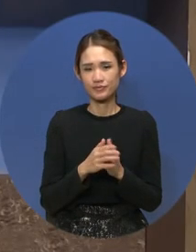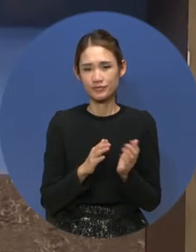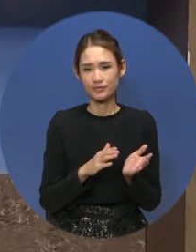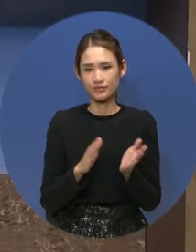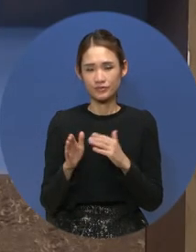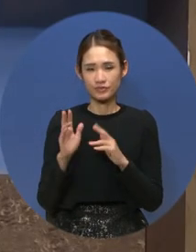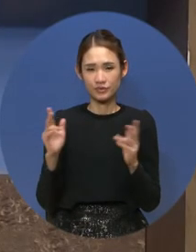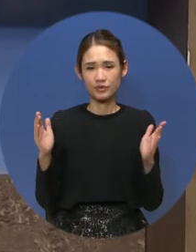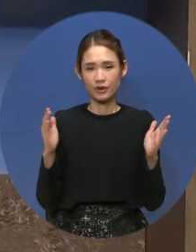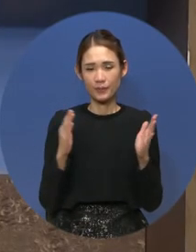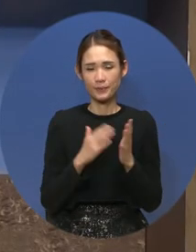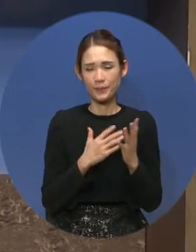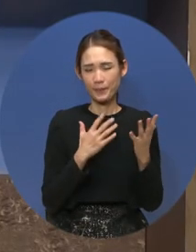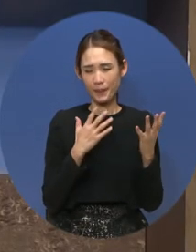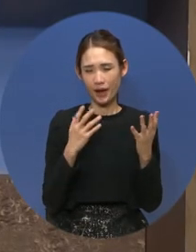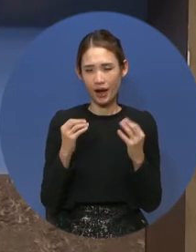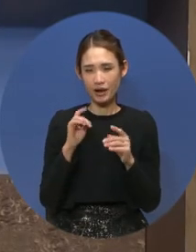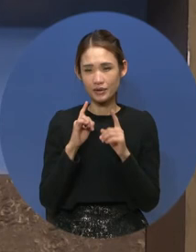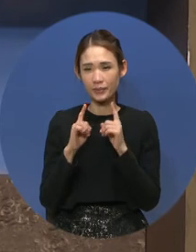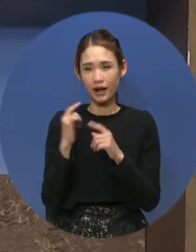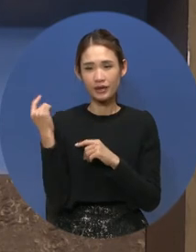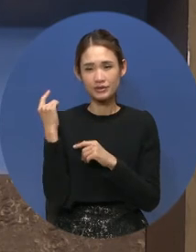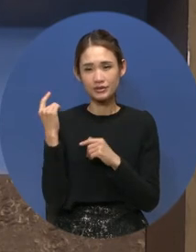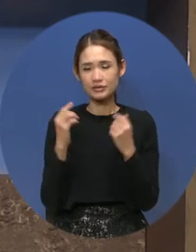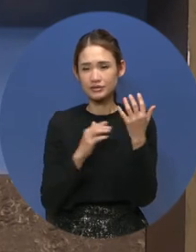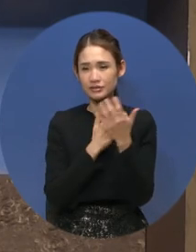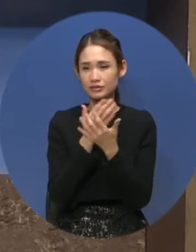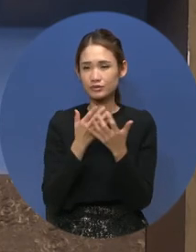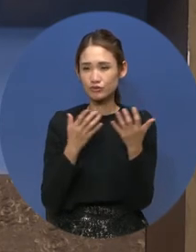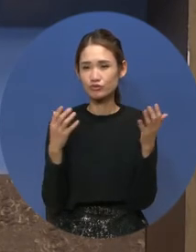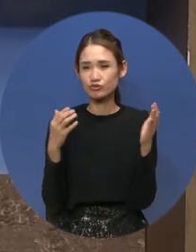이제 지금까지 정말 많은 이야기들을 나눴는데